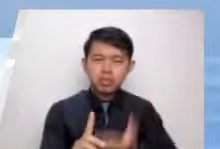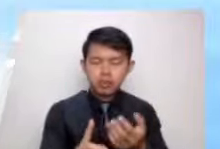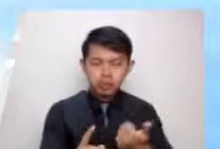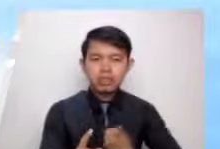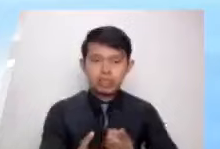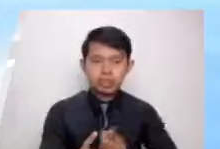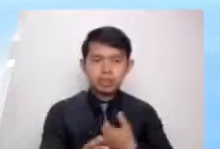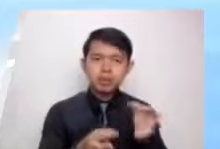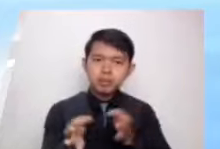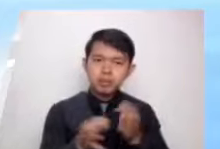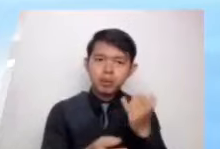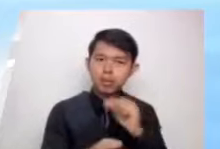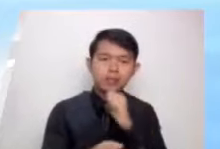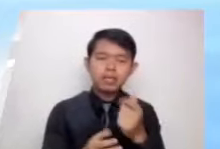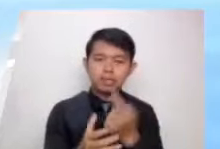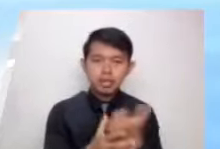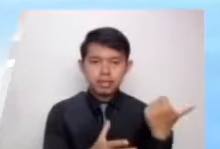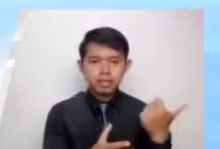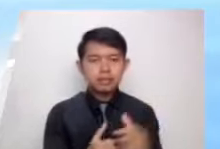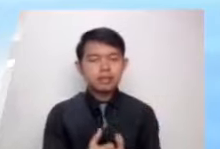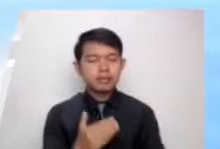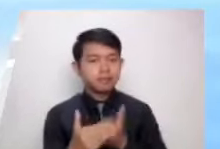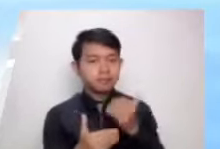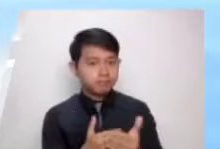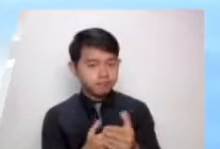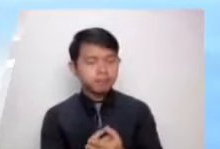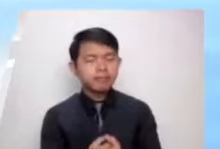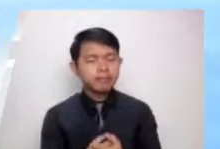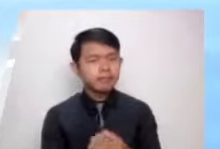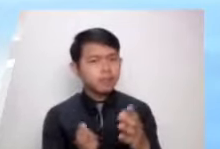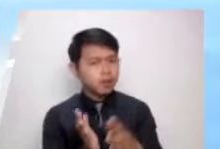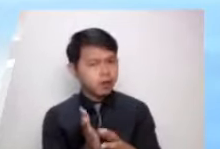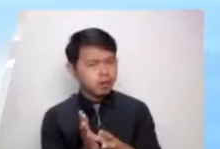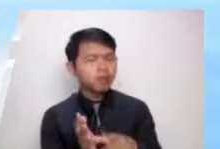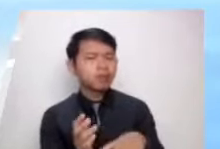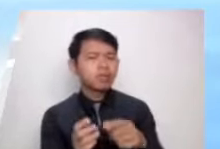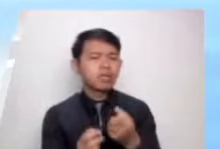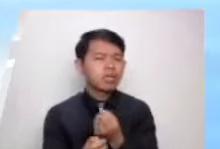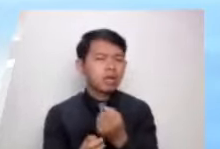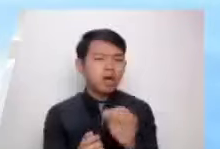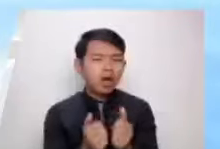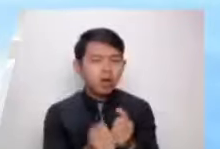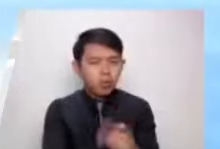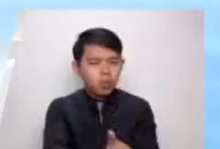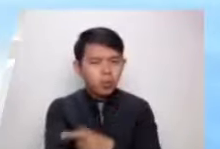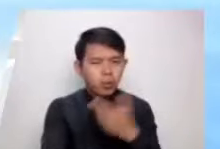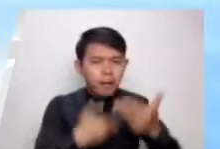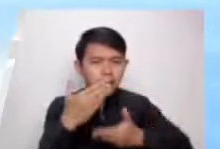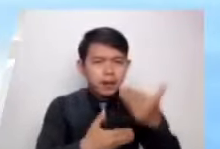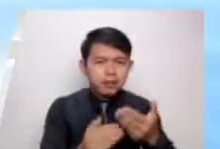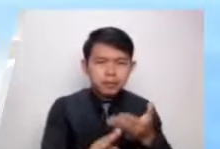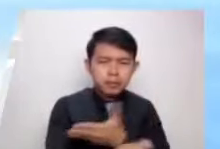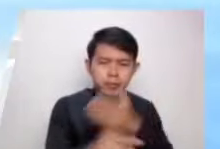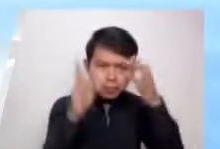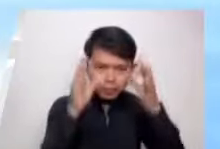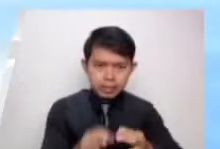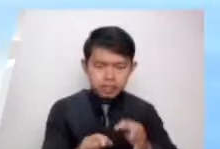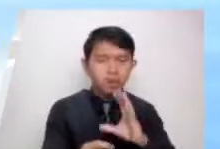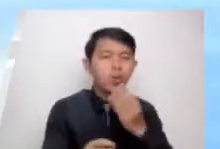online presence po tinitingnan ng COMELEC. Gaano naman po katagal yung aabutin bago kayo maglabas ng desisyon sa mga maideklarang nuisance at disqualification